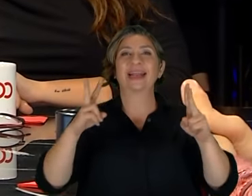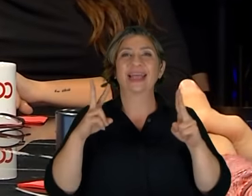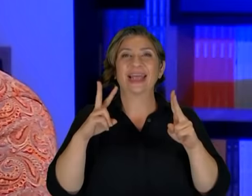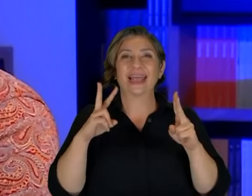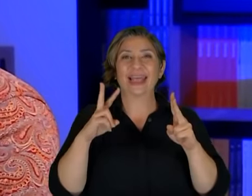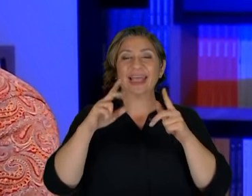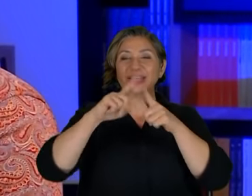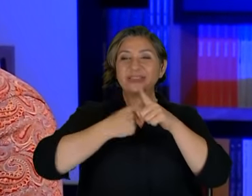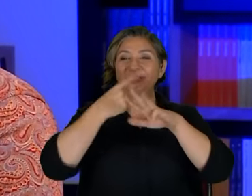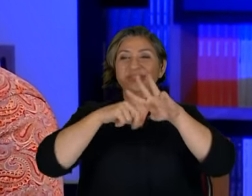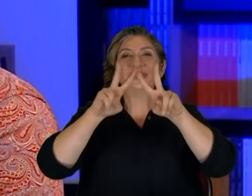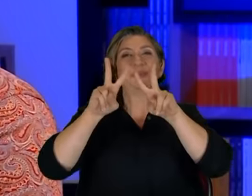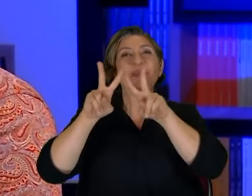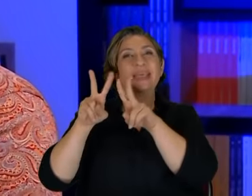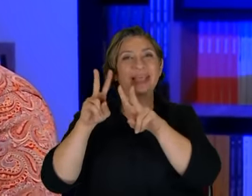Jimi Hendrix gibi.